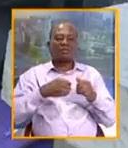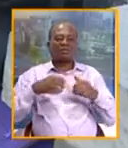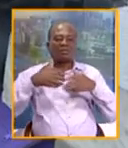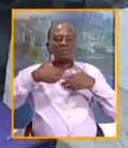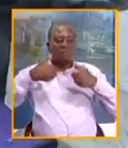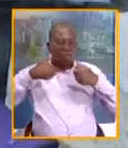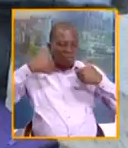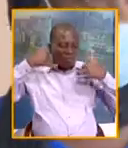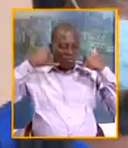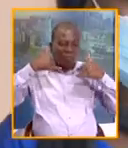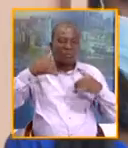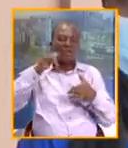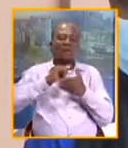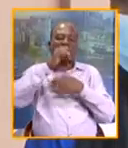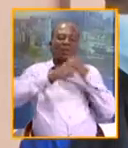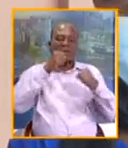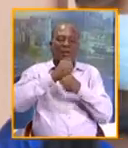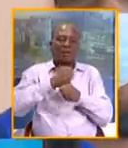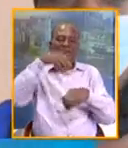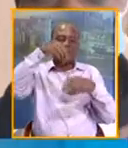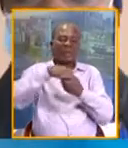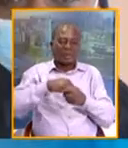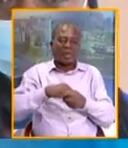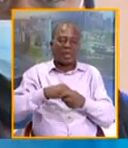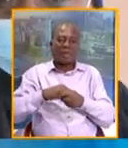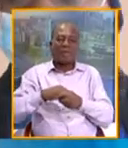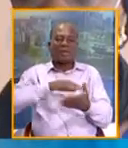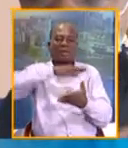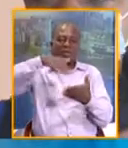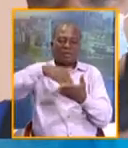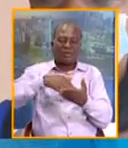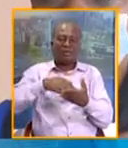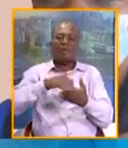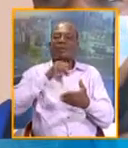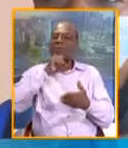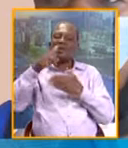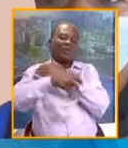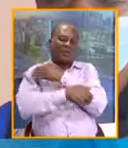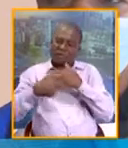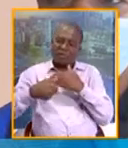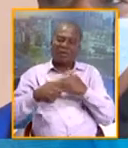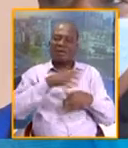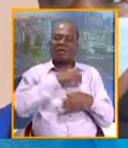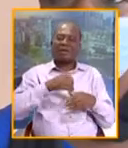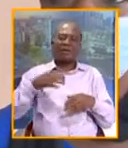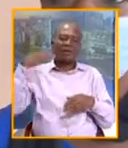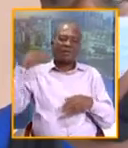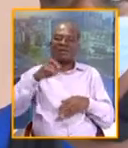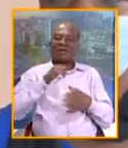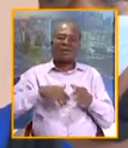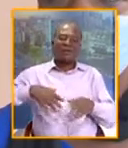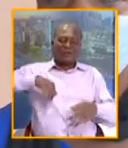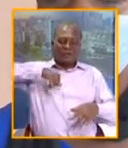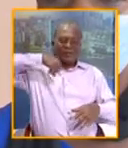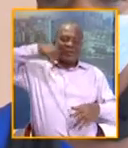cette année dans le centre ps 0 fraude et que les candidats soient fiers de leurs résultats et qui n'est pas de